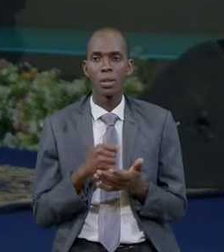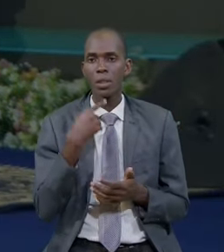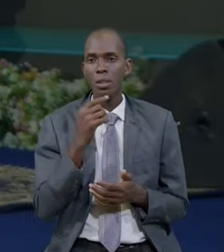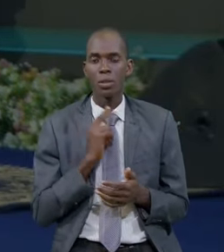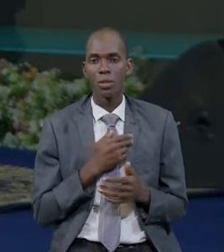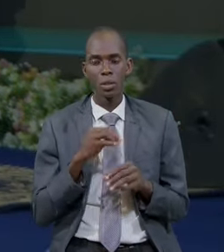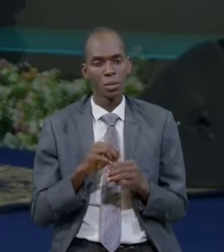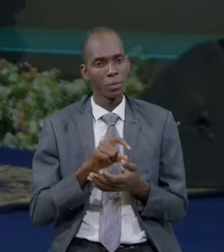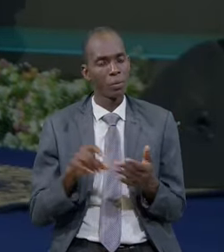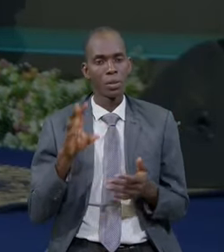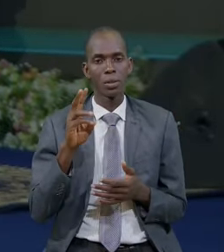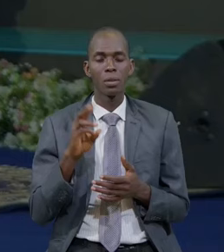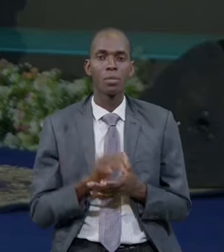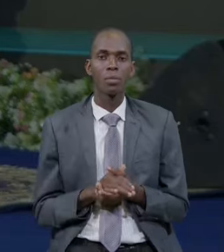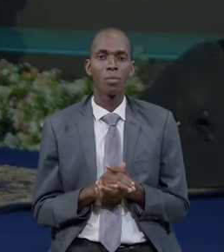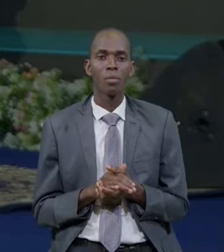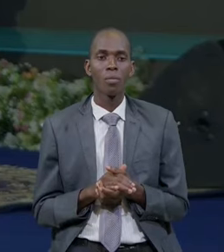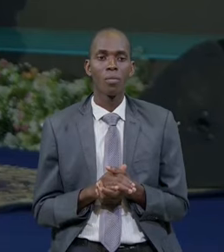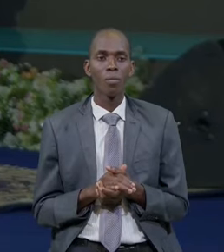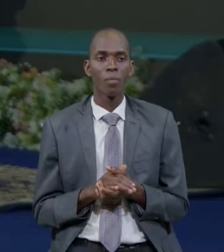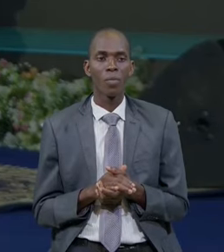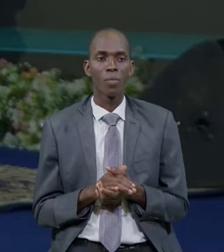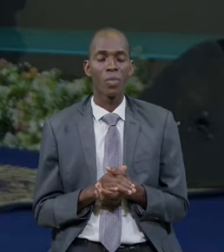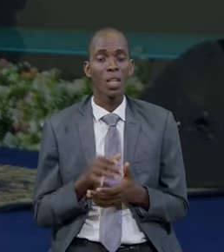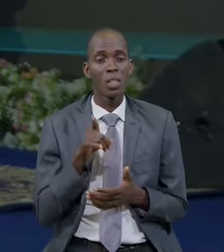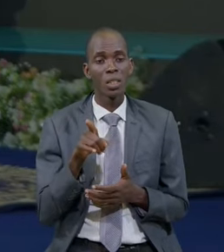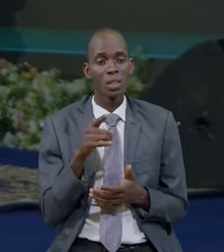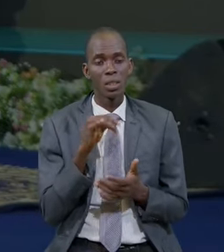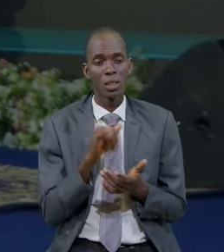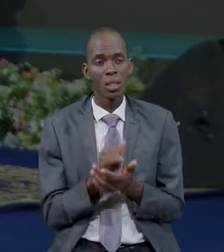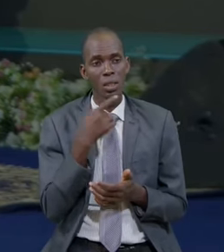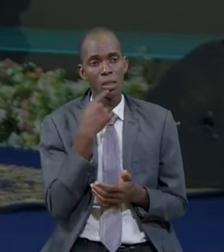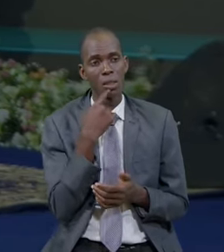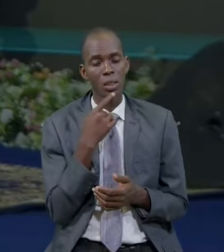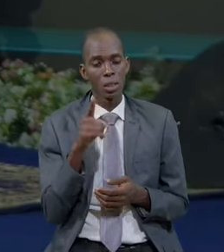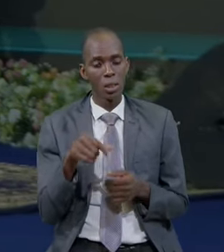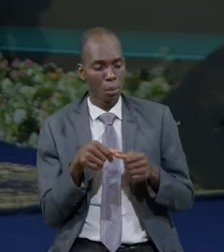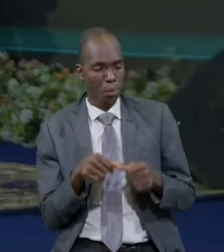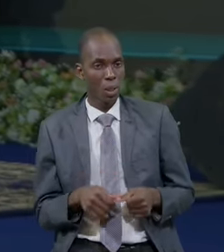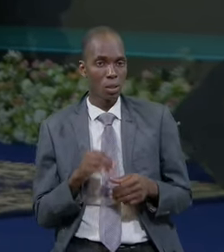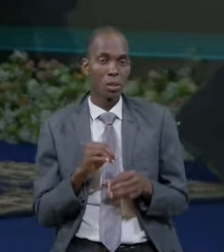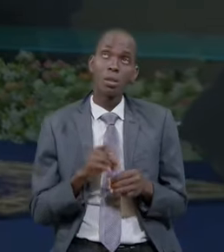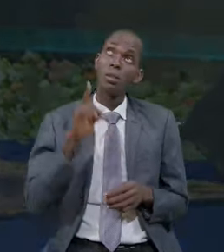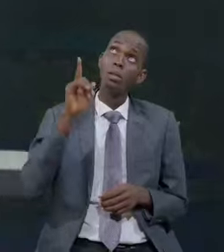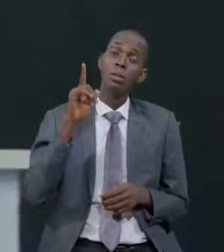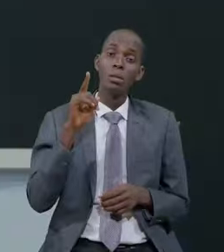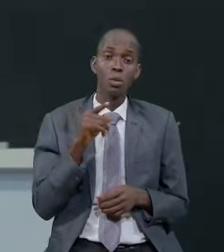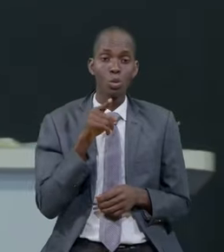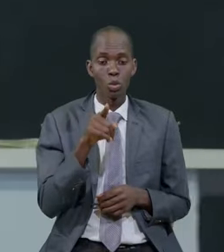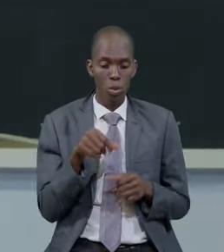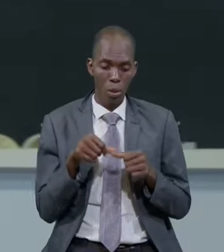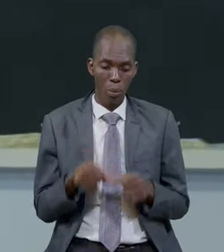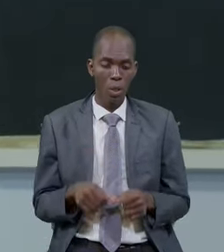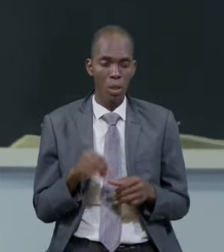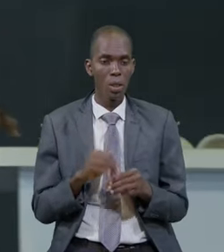6 de 1 Jean 2. Celui qui dit qu'il demeure en lui, tu demeures dans l'onction,